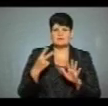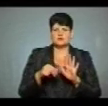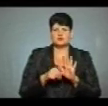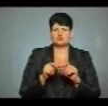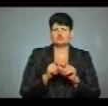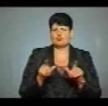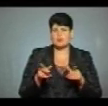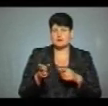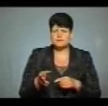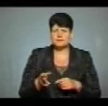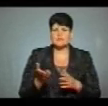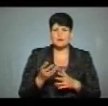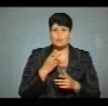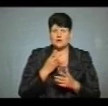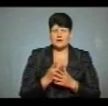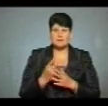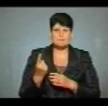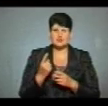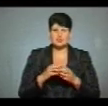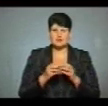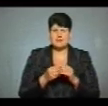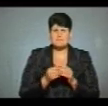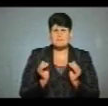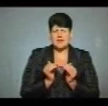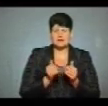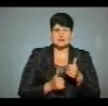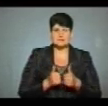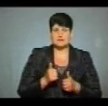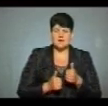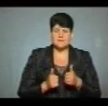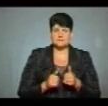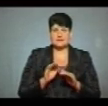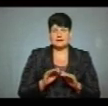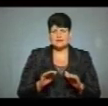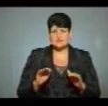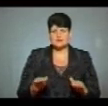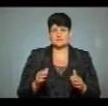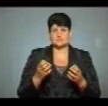школи, де показував перші результати на маленьких змаганнях по дітям. Ще